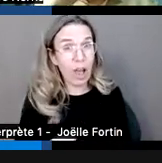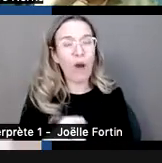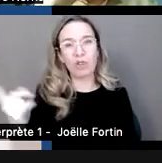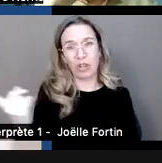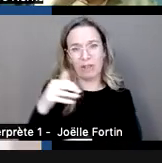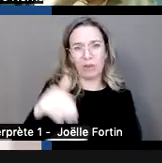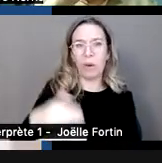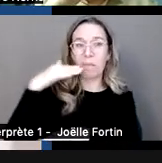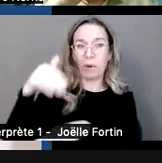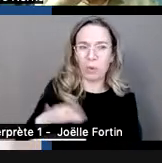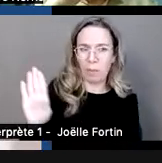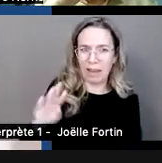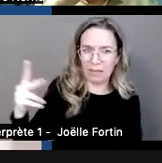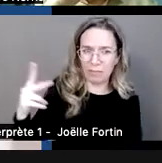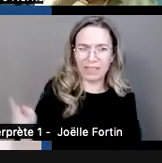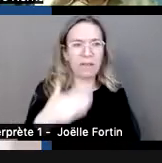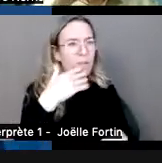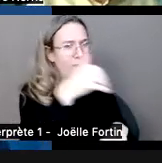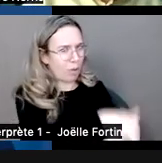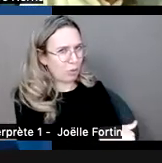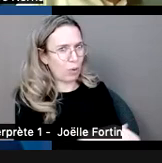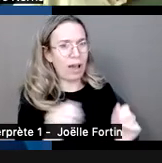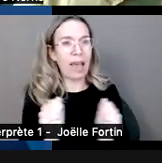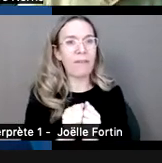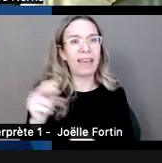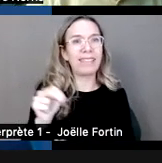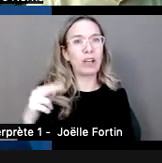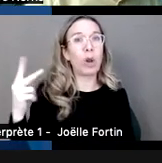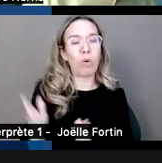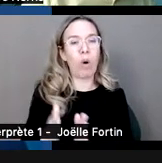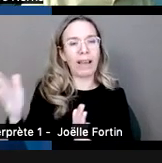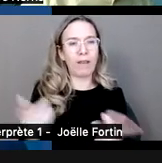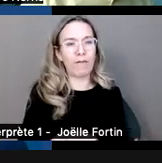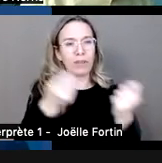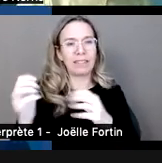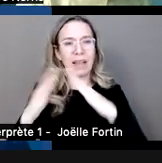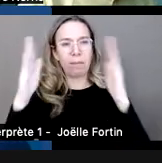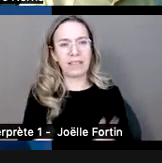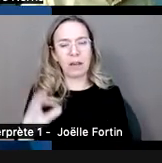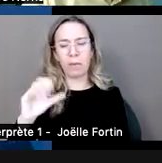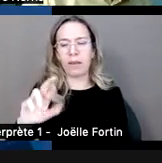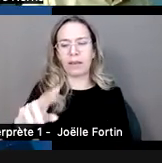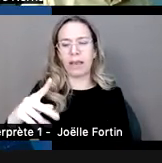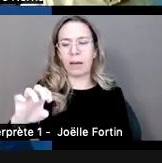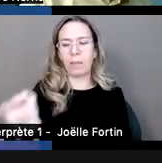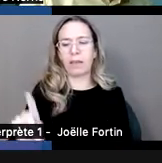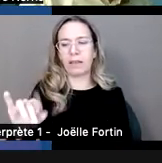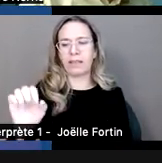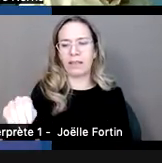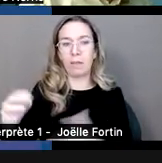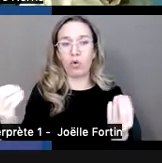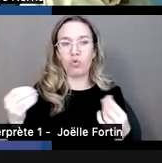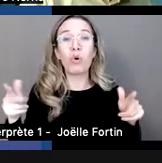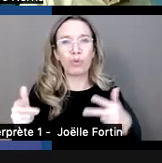soir. Bonsoir, Blandine Prévost. Bonsoir. Elle est accompagnée de Nicole Poirier, fondatrice de la maison Carpe Diem à